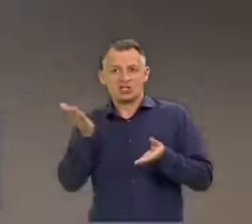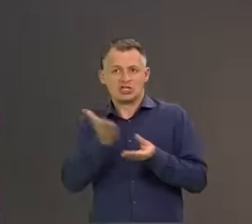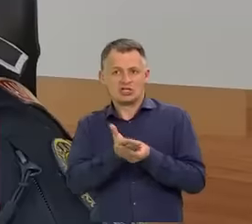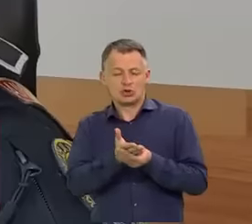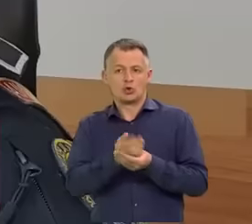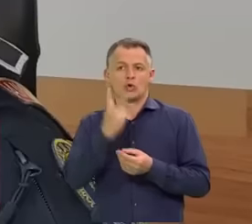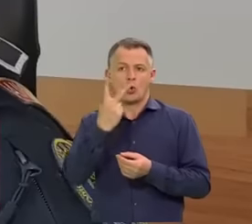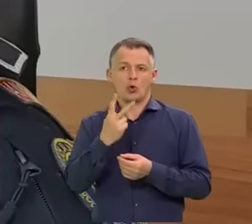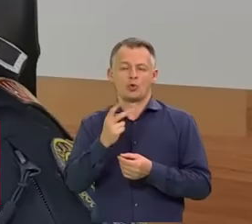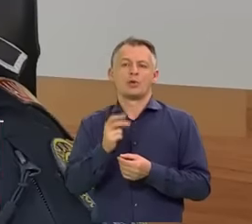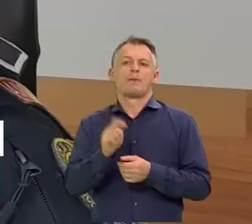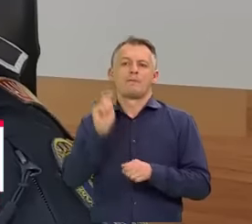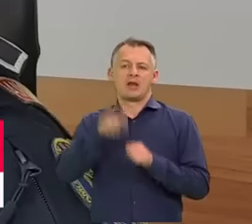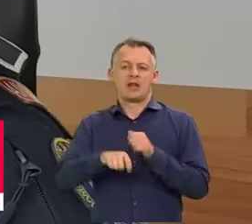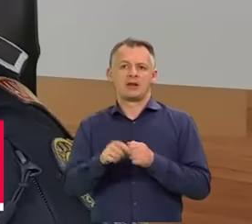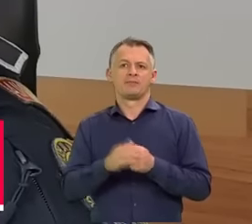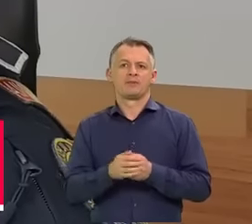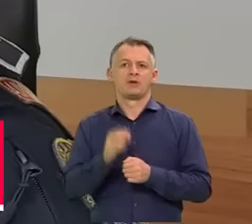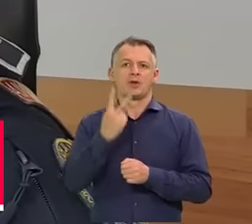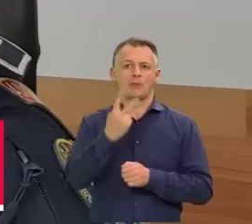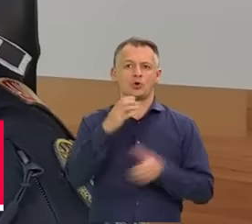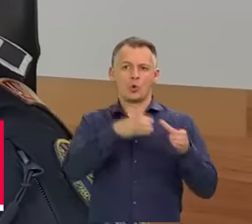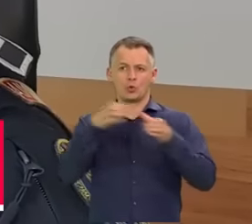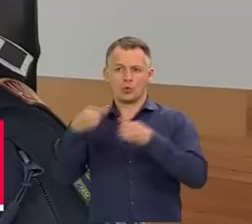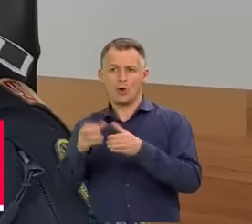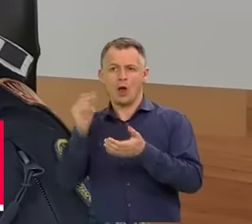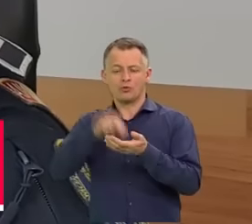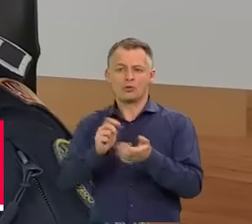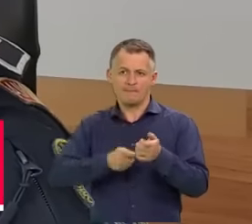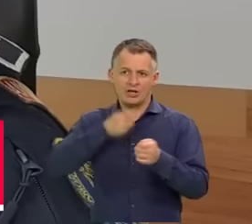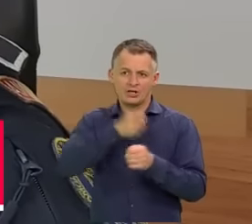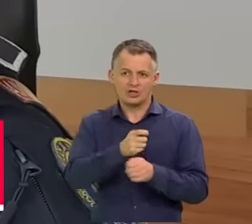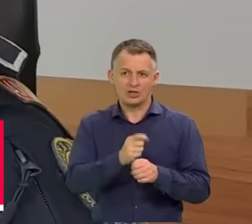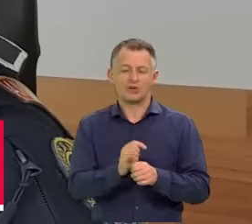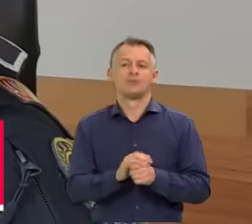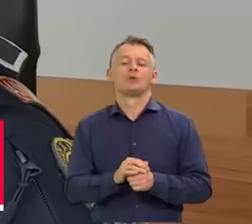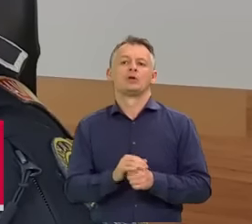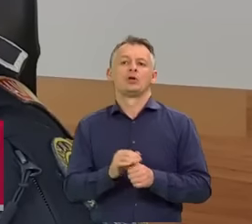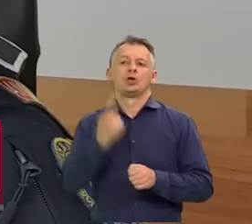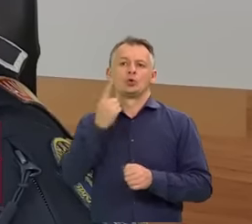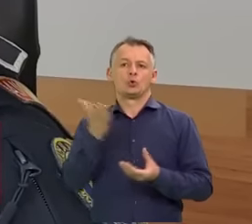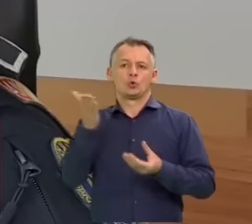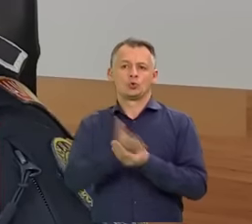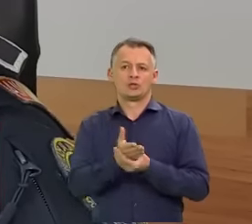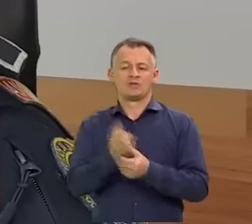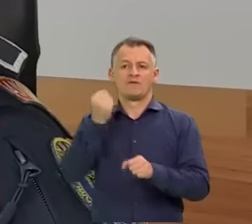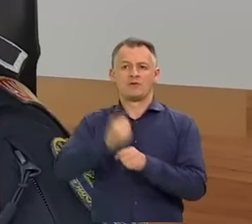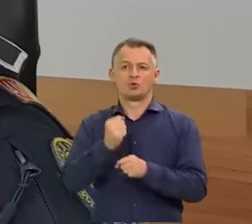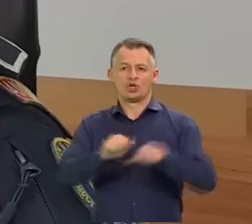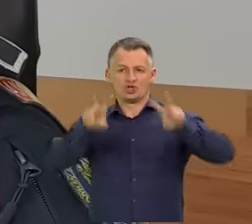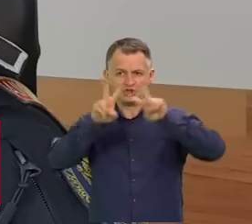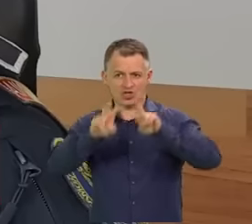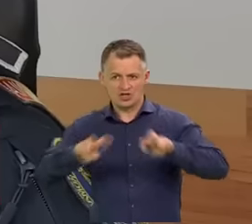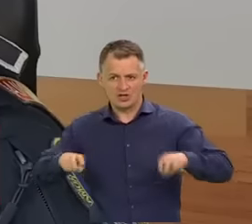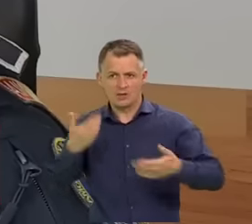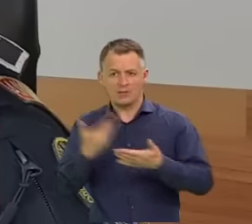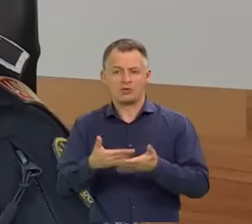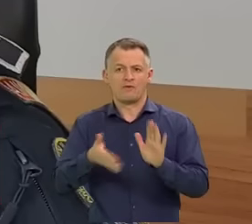grupuri. Ambele părți implicate au depus plângere una împotriva celeilalte. Într-un dosar sunt efectuate cercetări